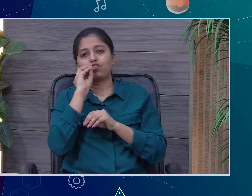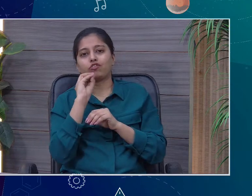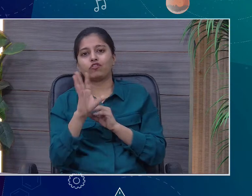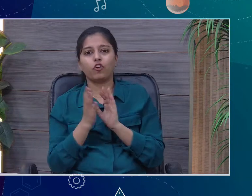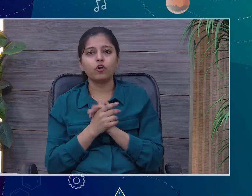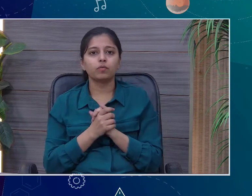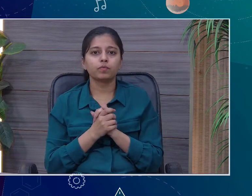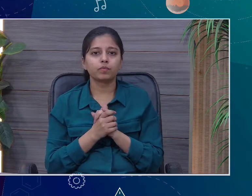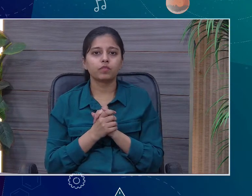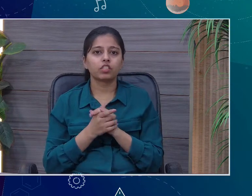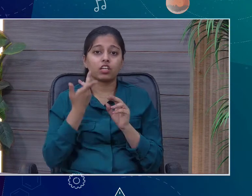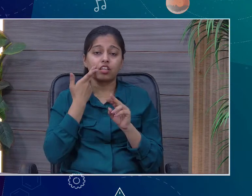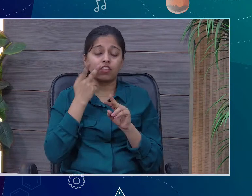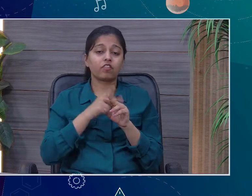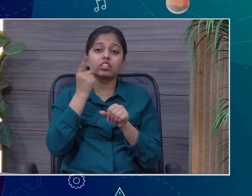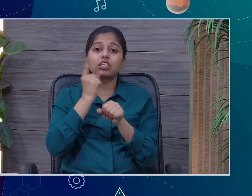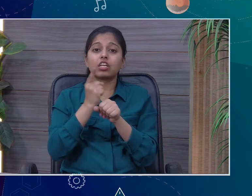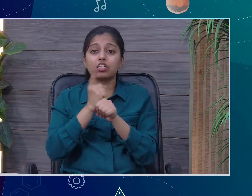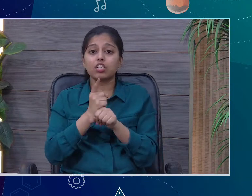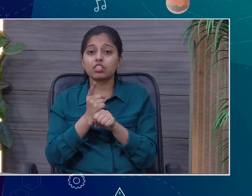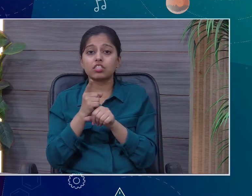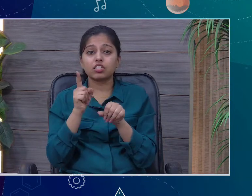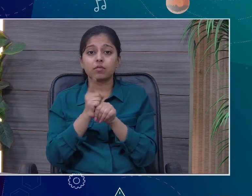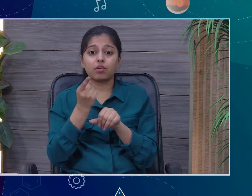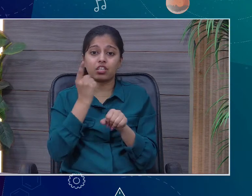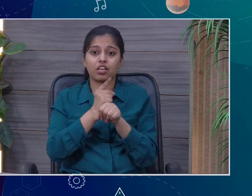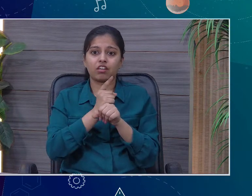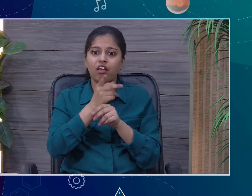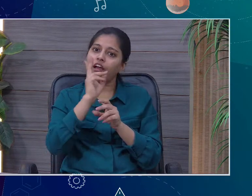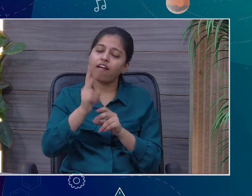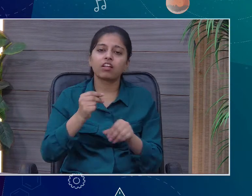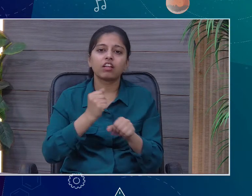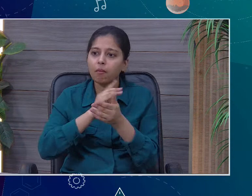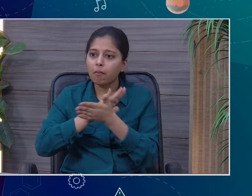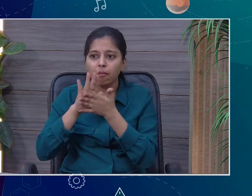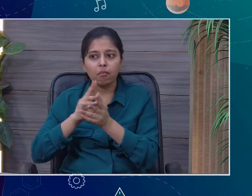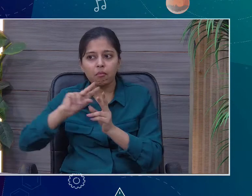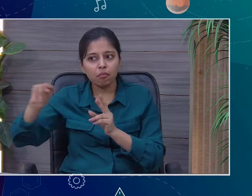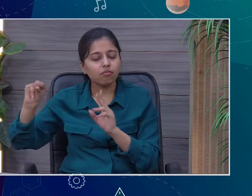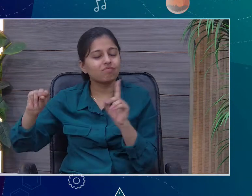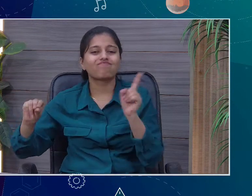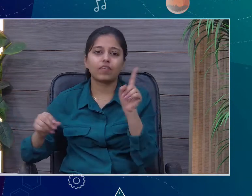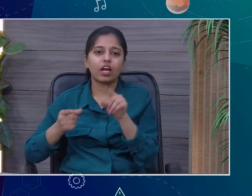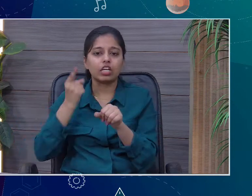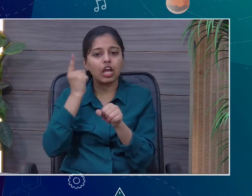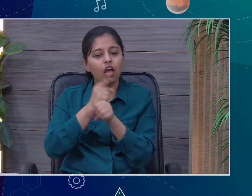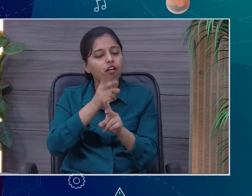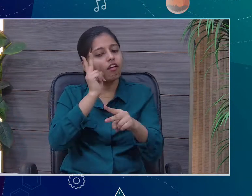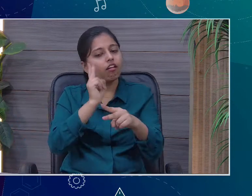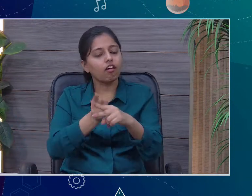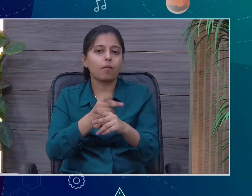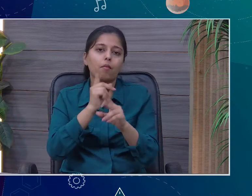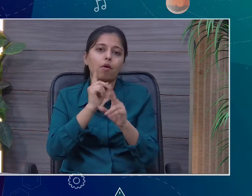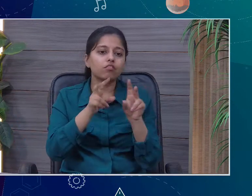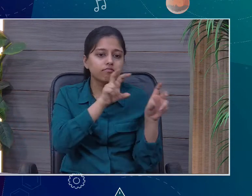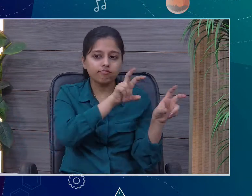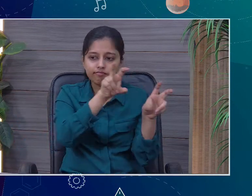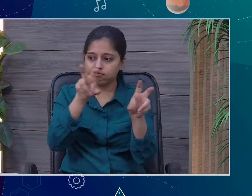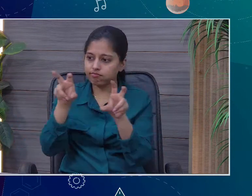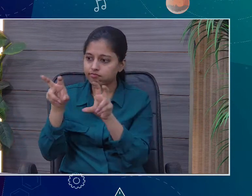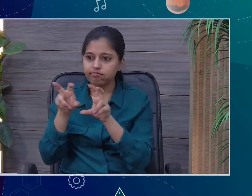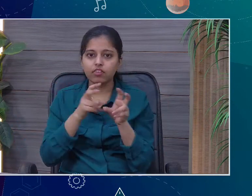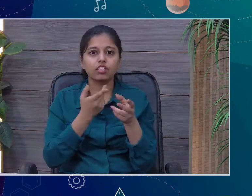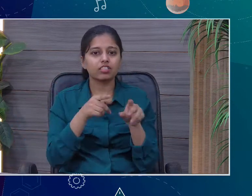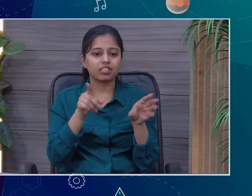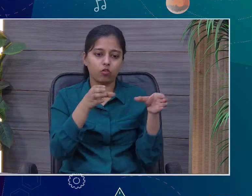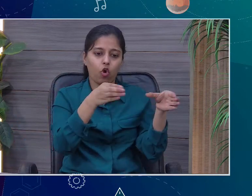देयर टीचर इज नॉट, इट इज नॉट दैट टीचर इज नॉट देयर. टीचर हैज टू बी प्रेजेंट देयर एंड वेरी मच विजिलेंट, एंड दे पेयर द